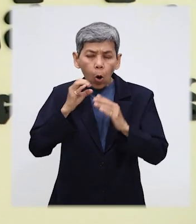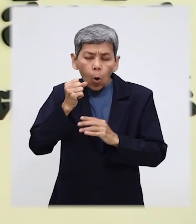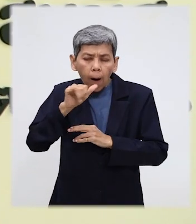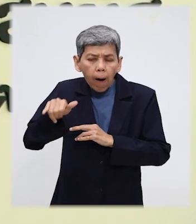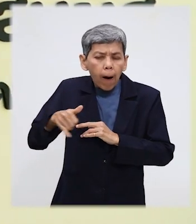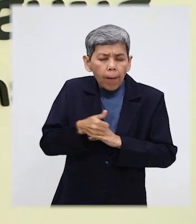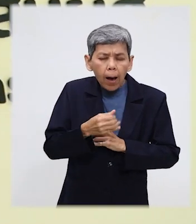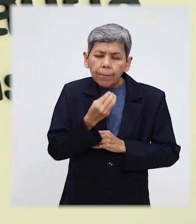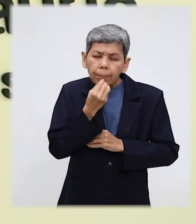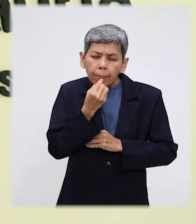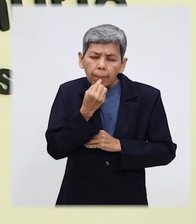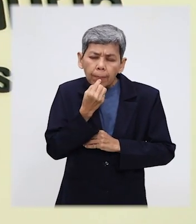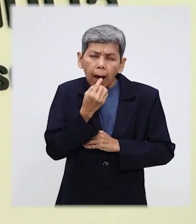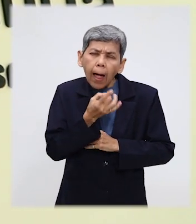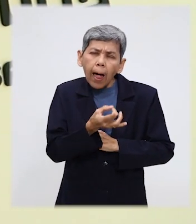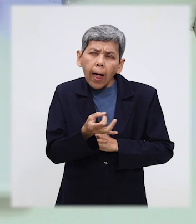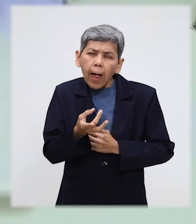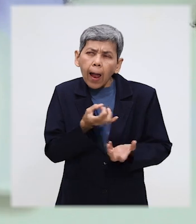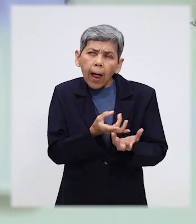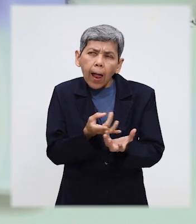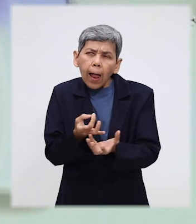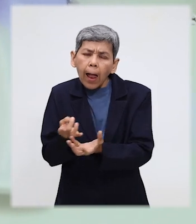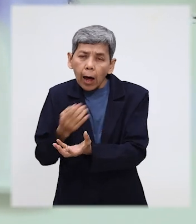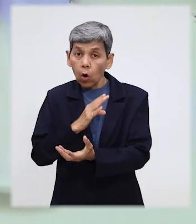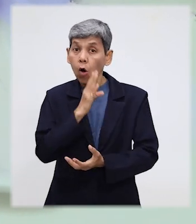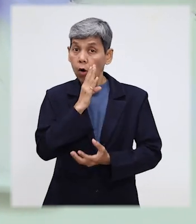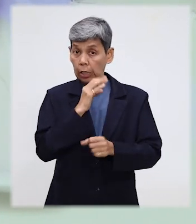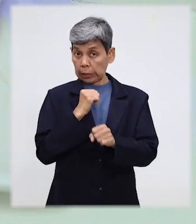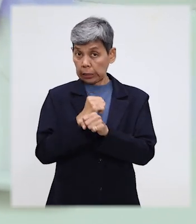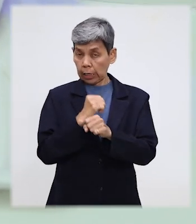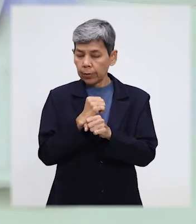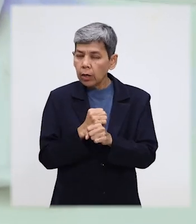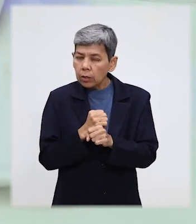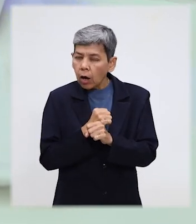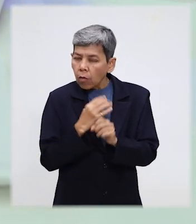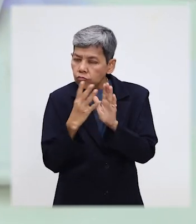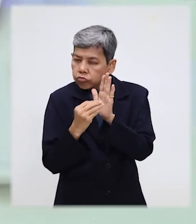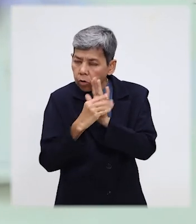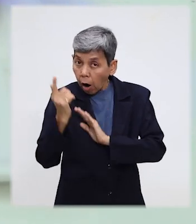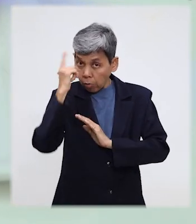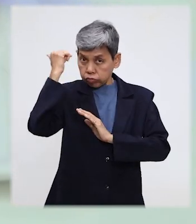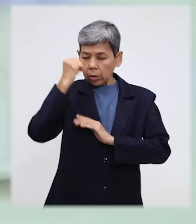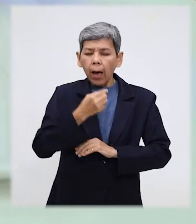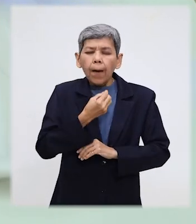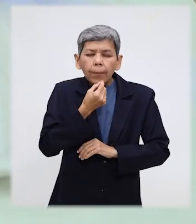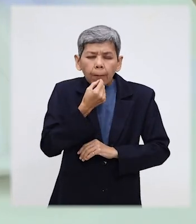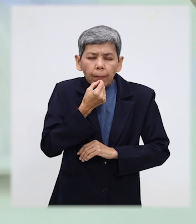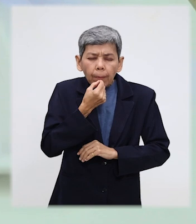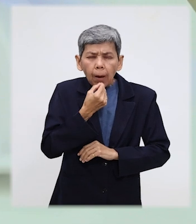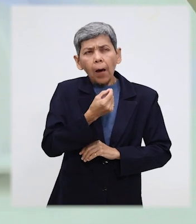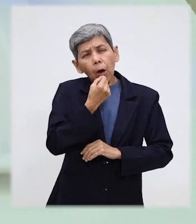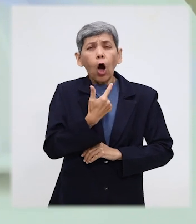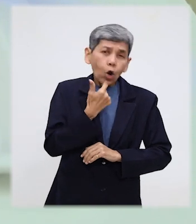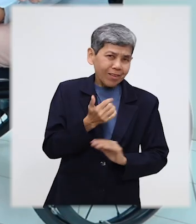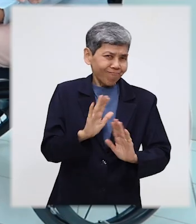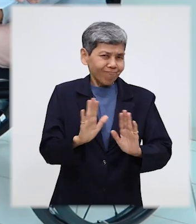แล้วแยกเขาเรียกว่ามันมีอัตลักษณ์อย่างไรเราก็เลยว่าเอ๊ะถ้าเกิดเราเทรนให้เขาเนี่ยเป็นนักชิมจันทิมวันนี้เราไม่ได้ชิมแบบธรรมดาว่าอ